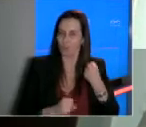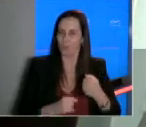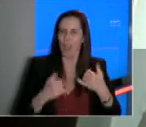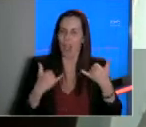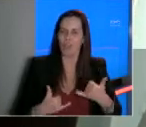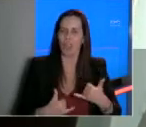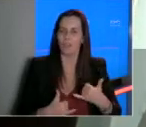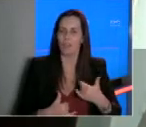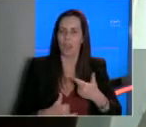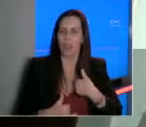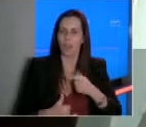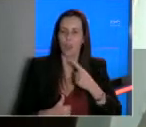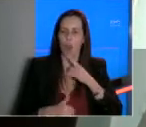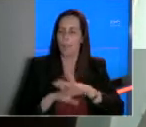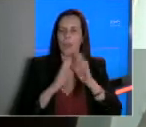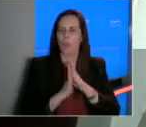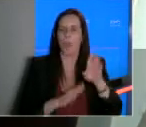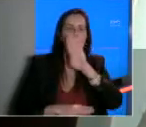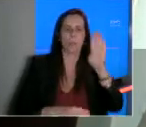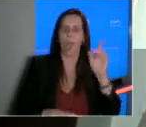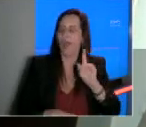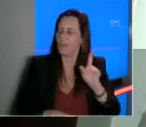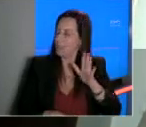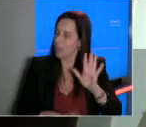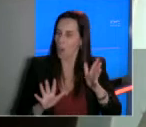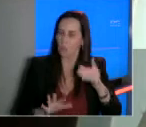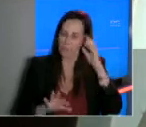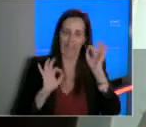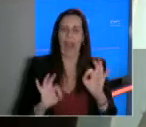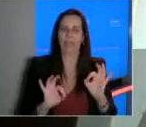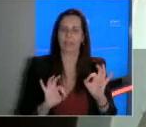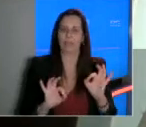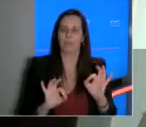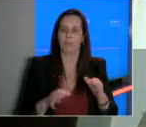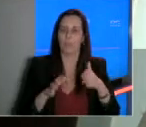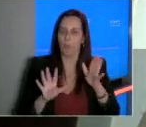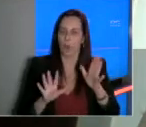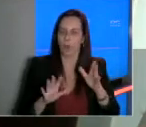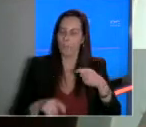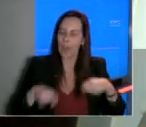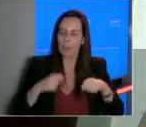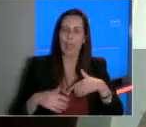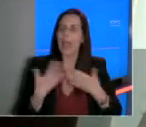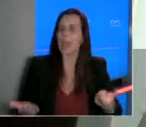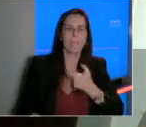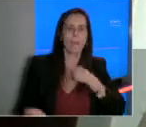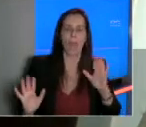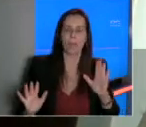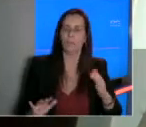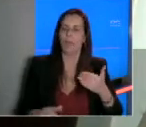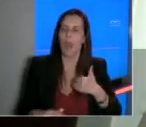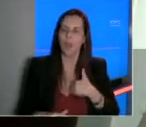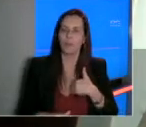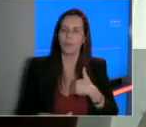עכשיו, כמובן שאני לא תולה את יהבי בנתניהו, אבל אני גם מאוד ריאלית ומאוד פרגמטית, כי אין לי ברירה. כי